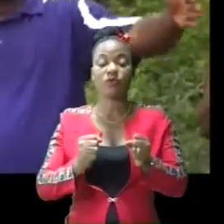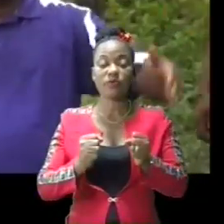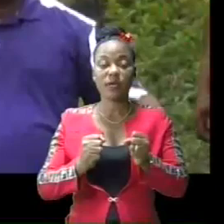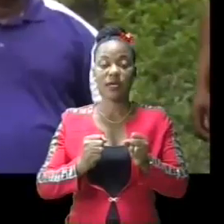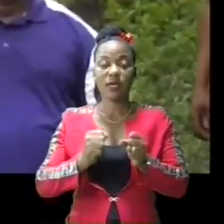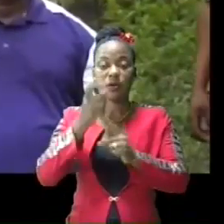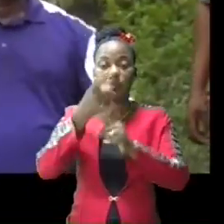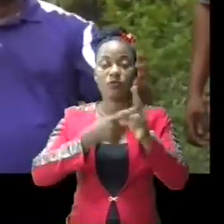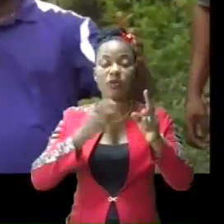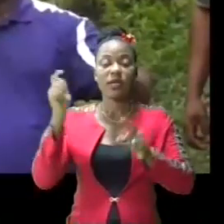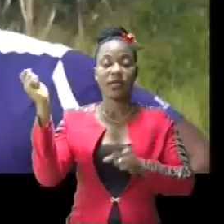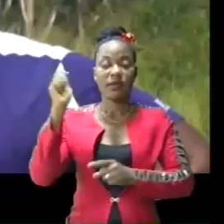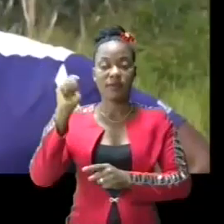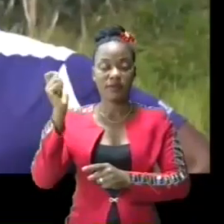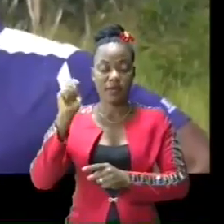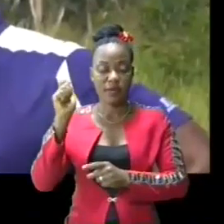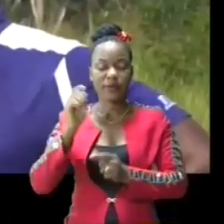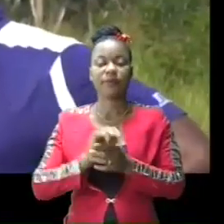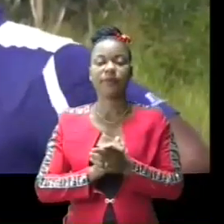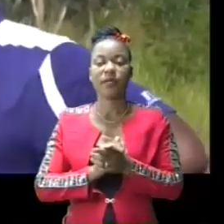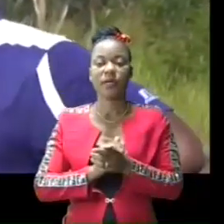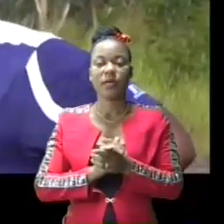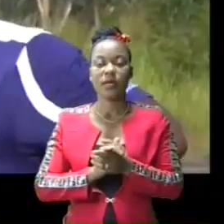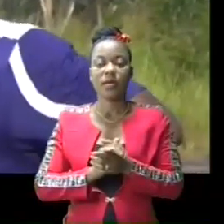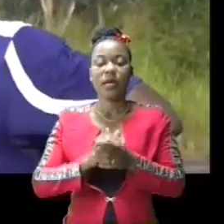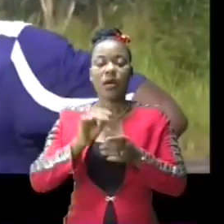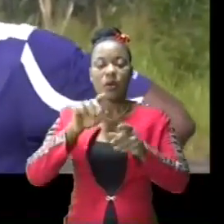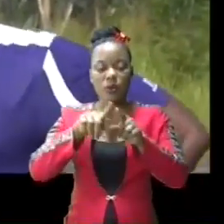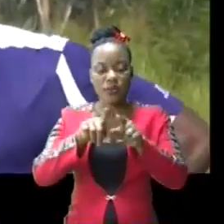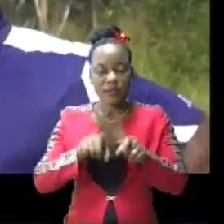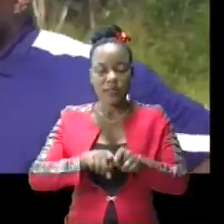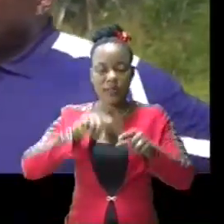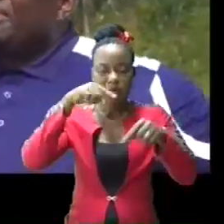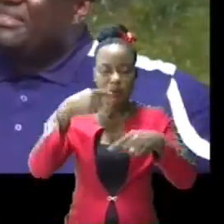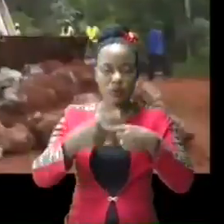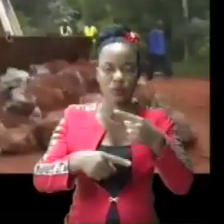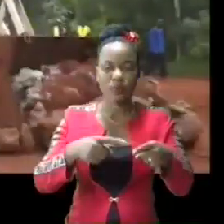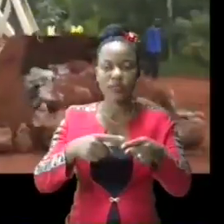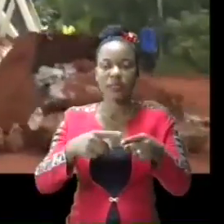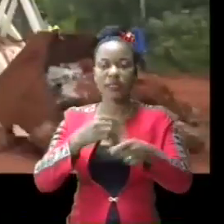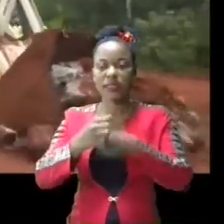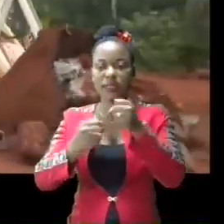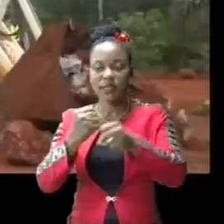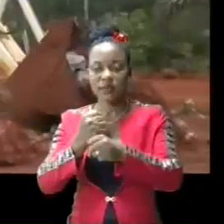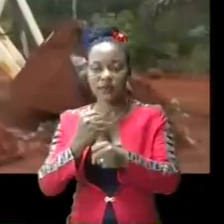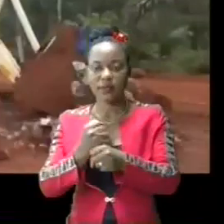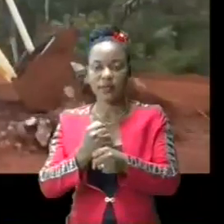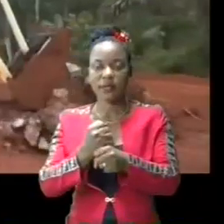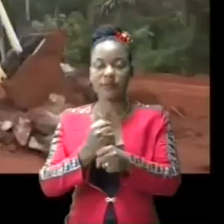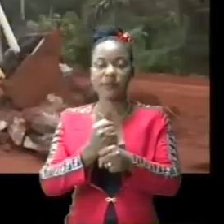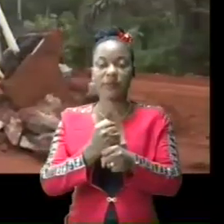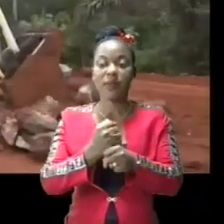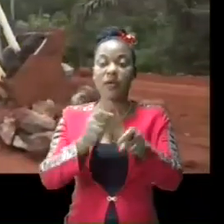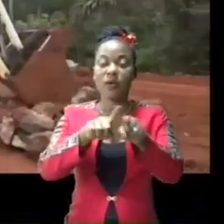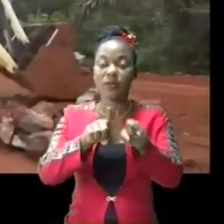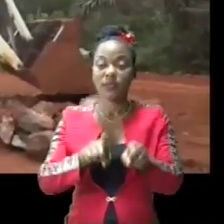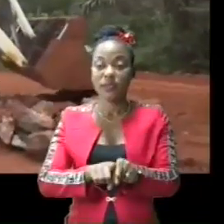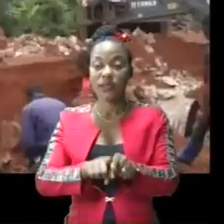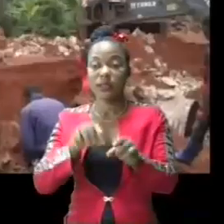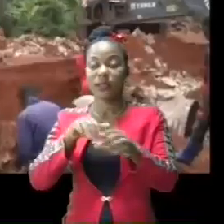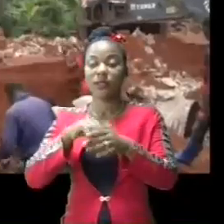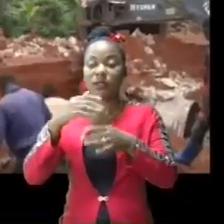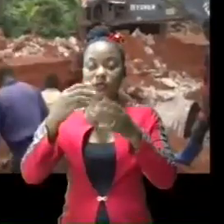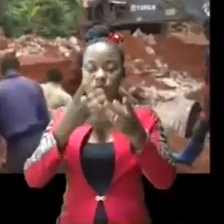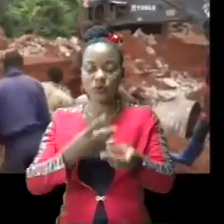semble pas dormir sur son deux lauriers. Son obsession pour le développement de la province du Haut-Tuilé l'amène à imaginer des